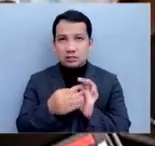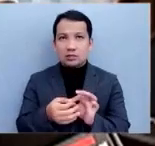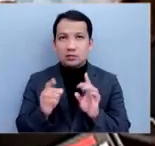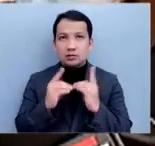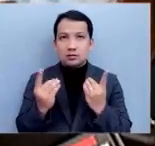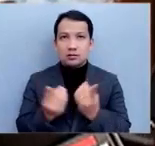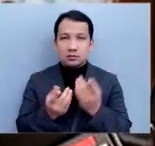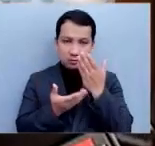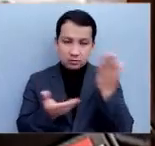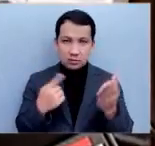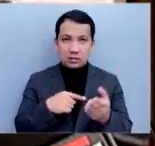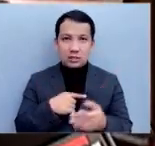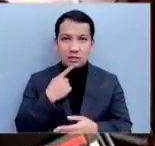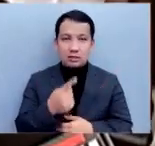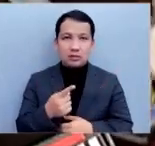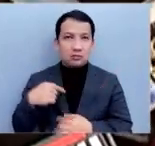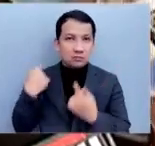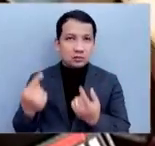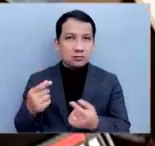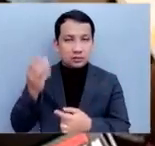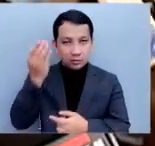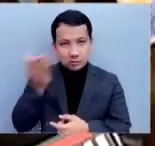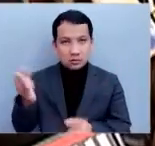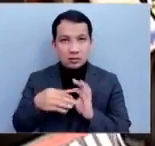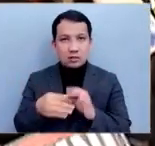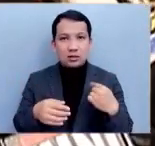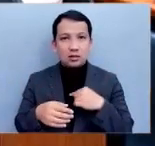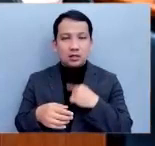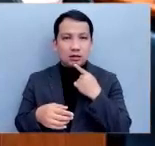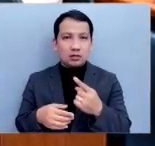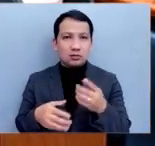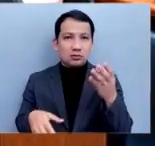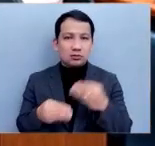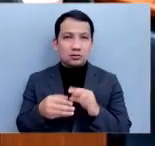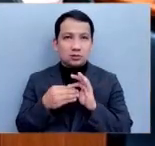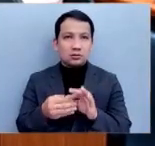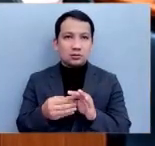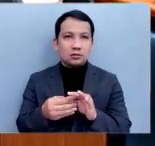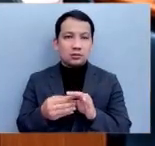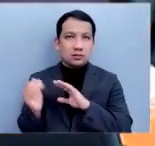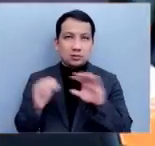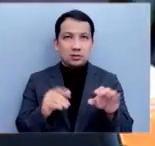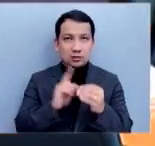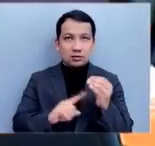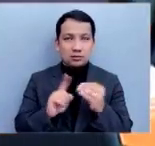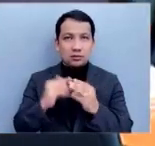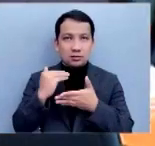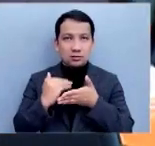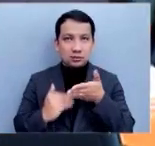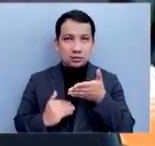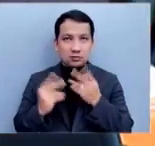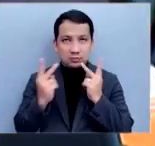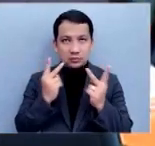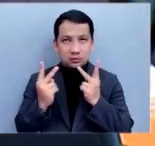departments. Even former congressmen, no? They all want to attend. Sa ngayon, fina-finalize pa ang listahan ng mga bisita at